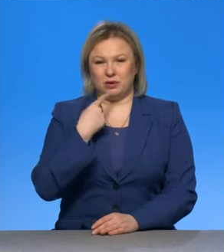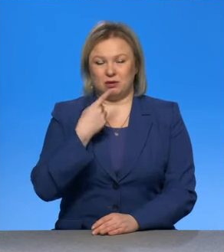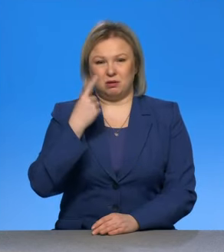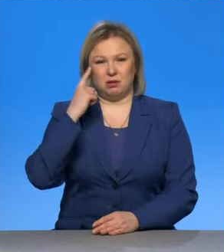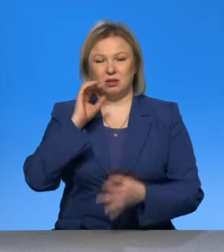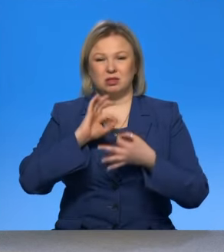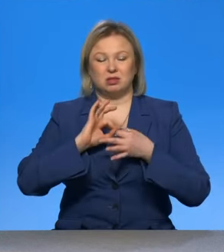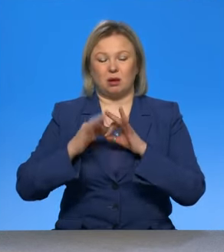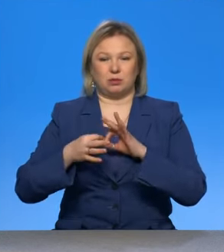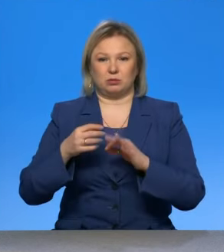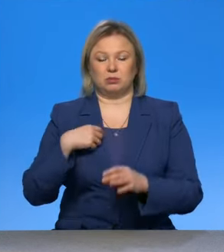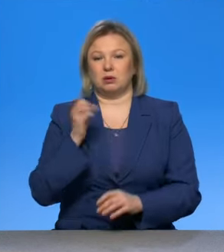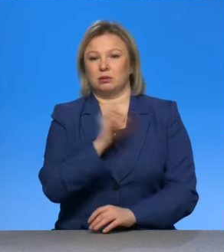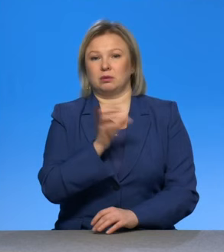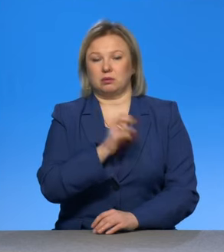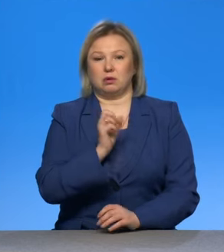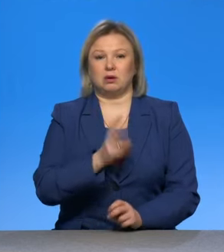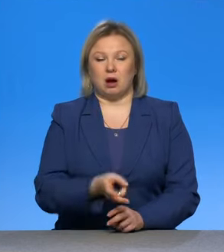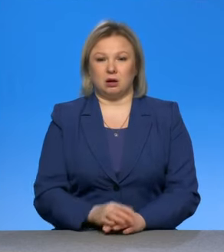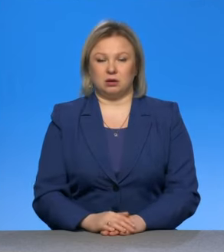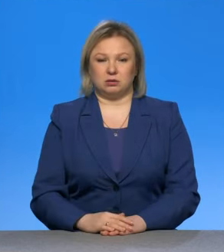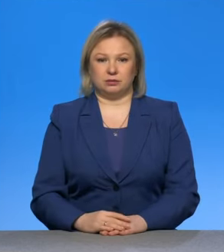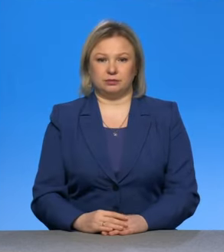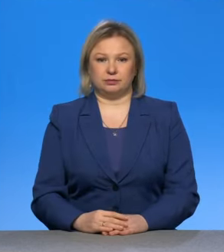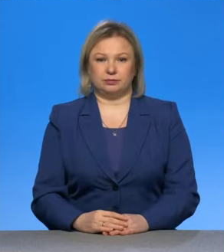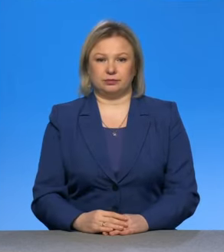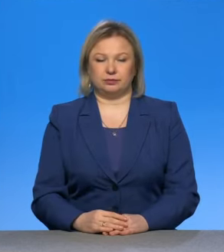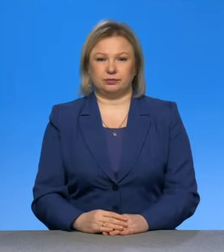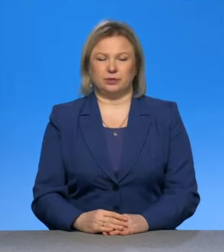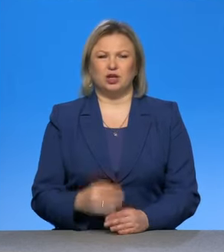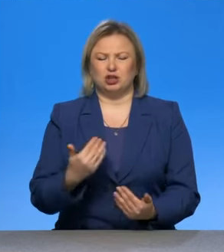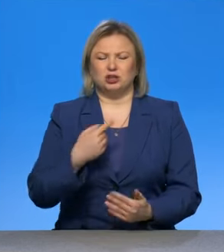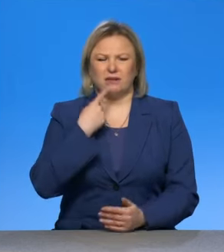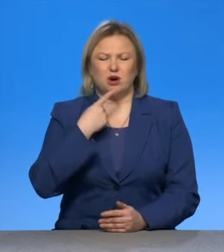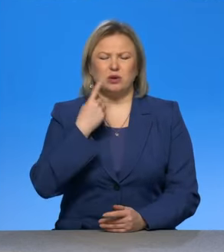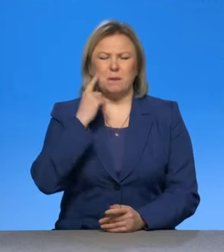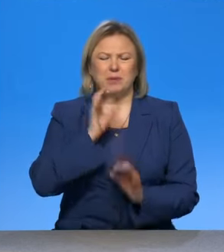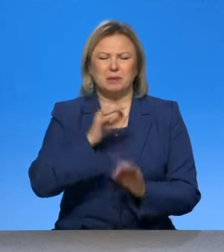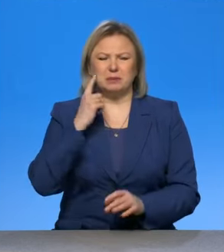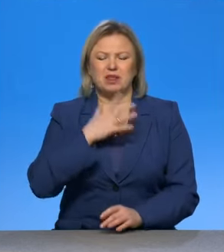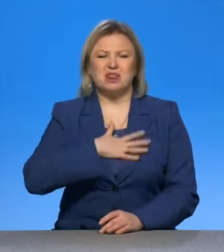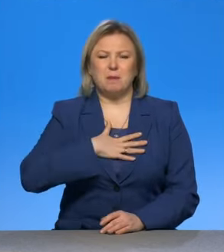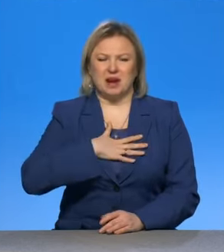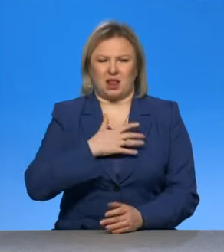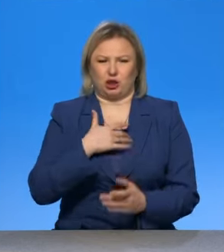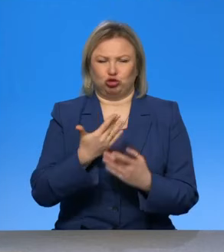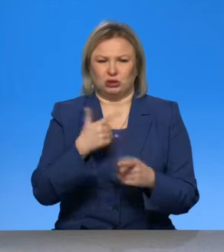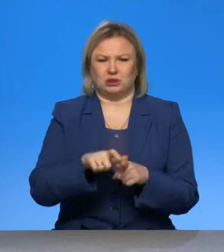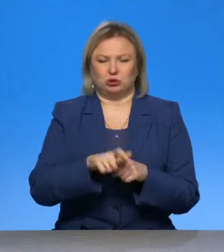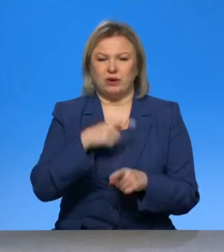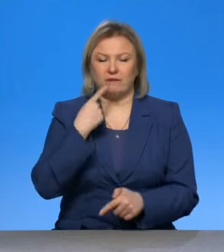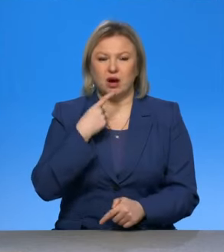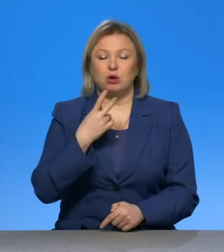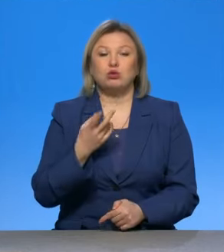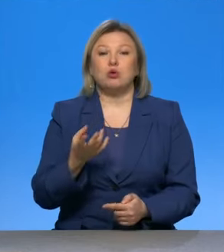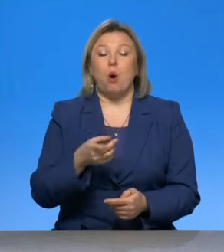надо там, не знаю, поменьше потреблять. Я них... Очень неприятные вещи сейчас говорю. Я прекрасно понимаю, что людям неприятно это слышать. Но тем не менее, он ничего